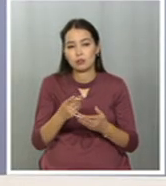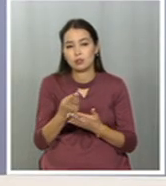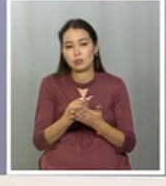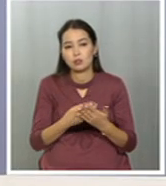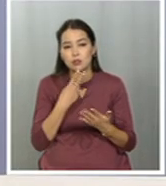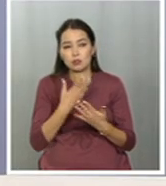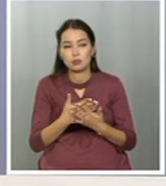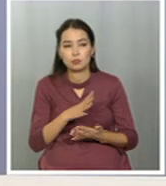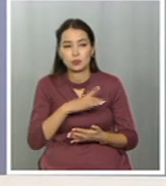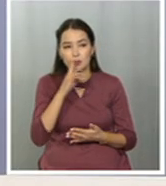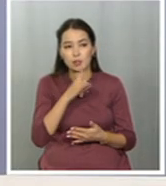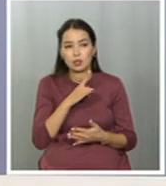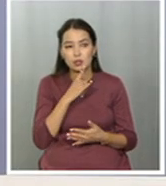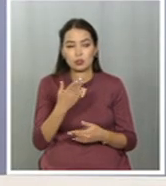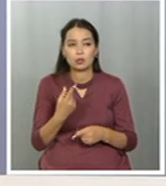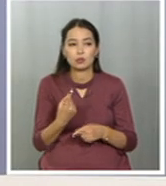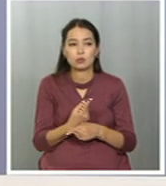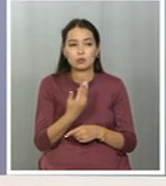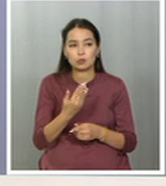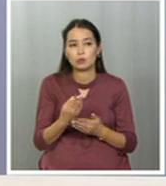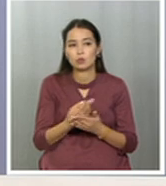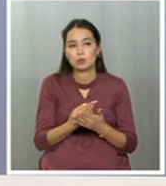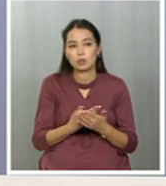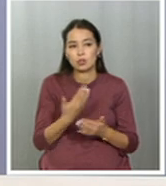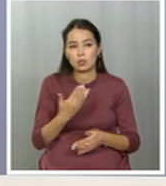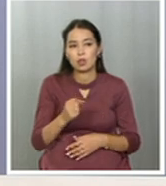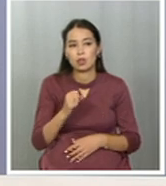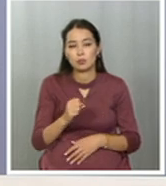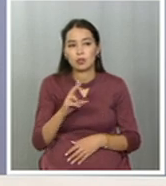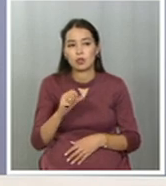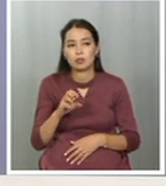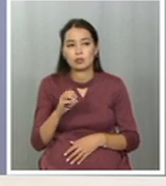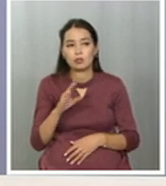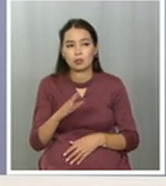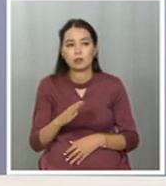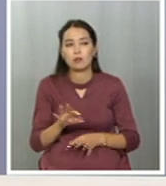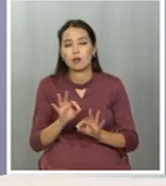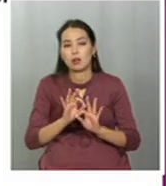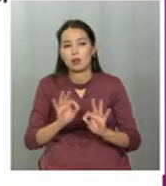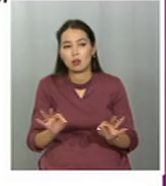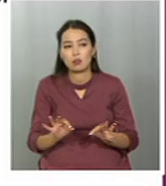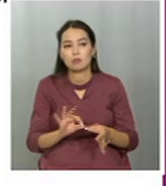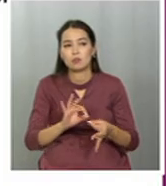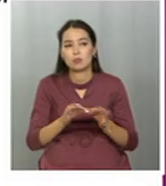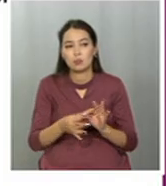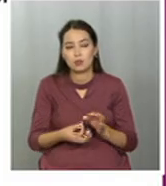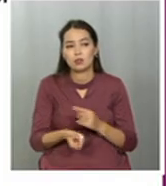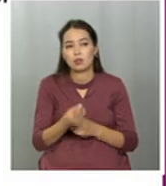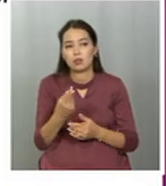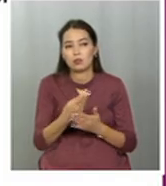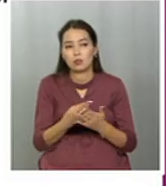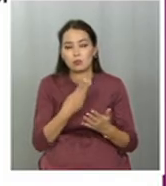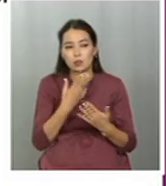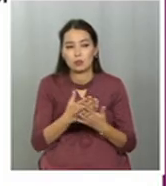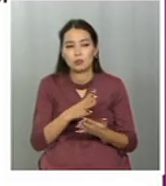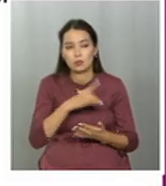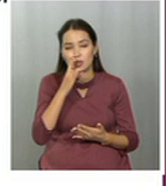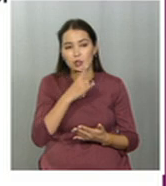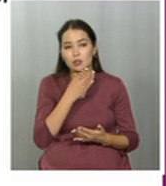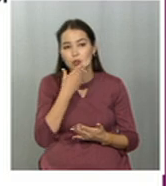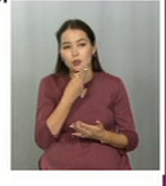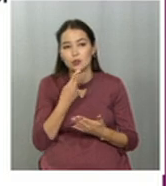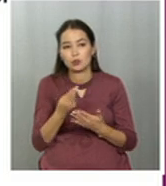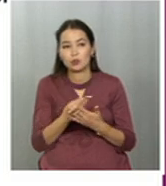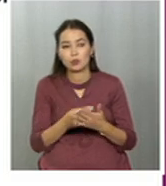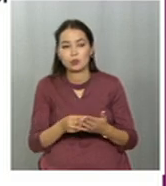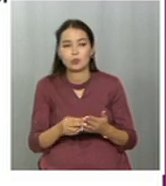Қазақстанның тұңғыш кәсіби суретшісі Әбілхан Қастеевтің керемет туындылары жарық көрді. Қазақ көркем сурет өнерінің қалыптасуы